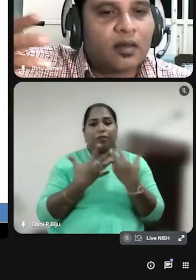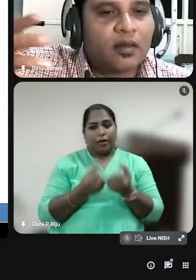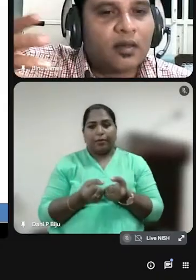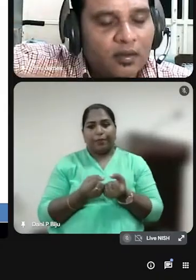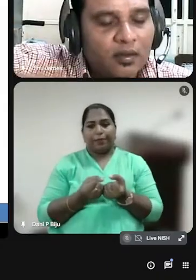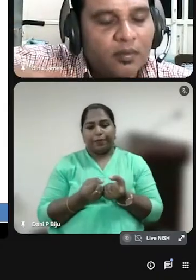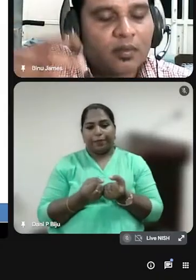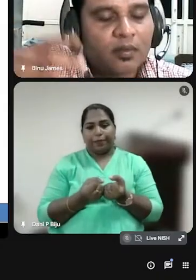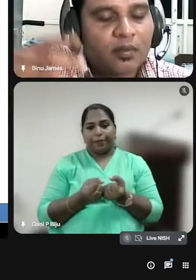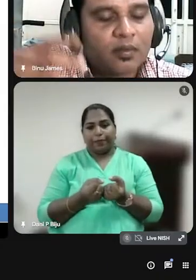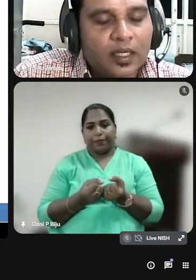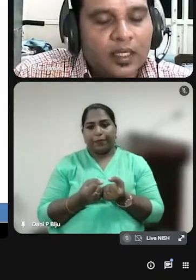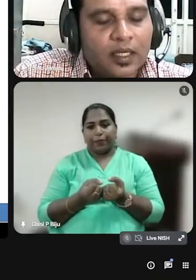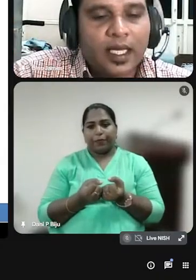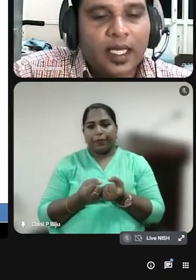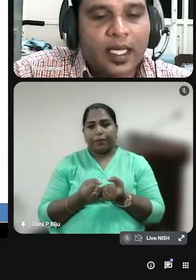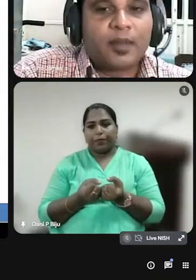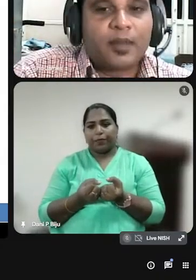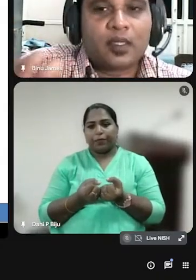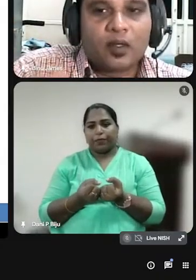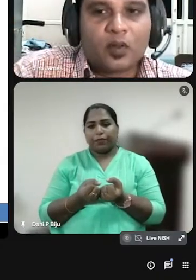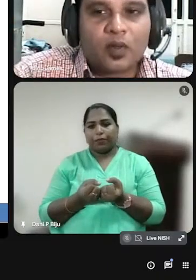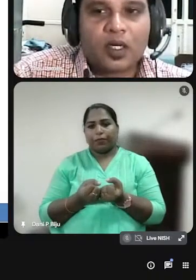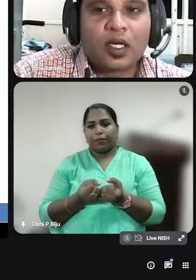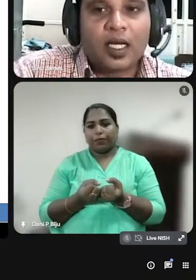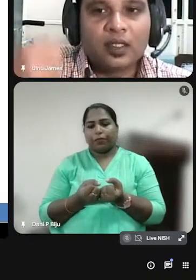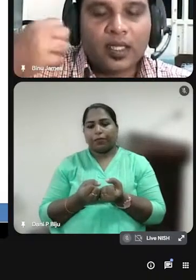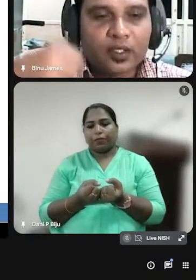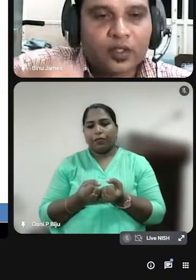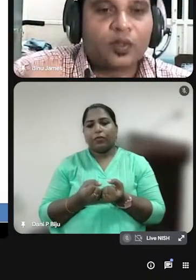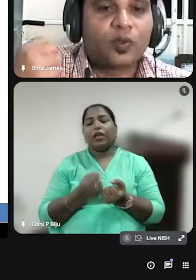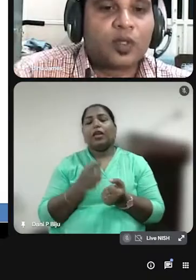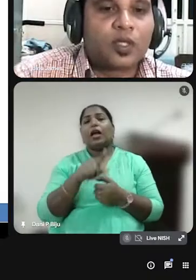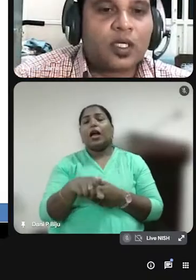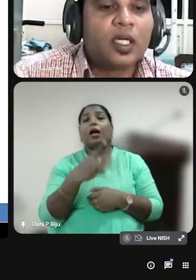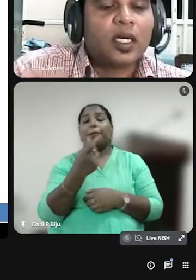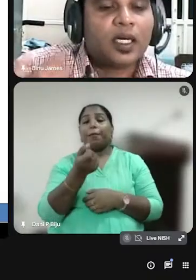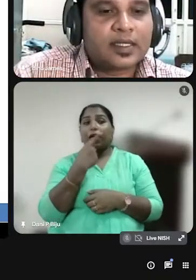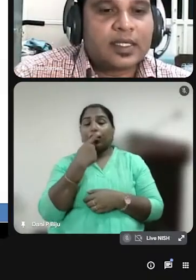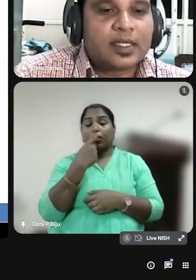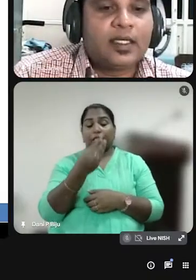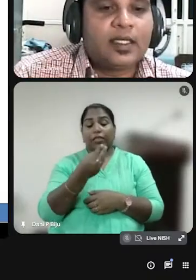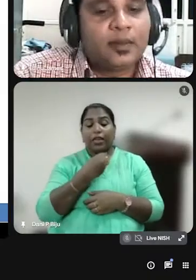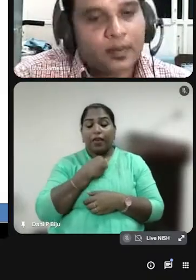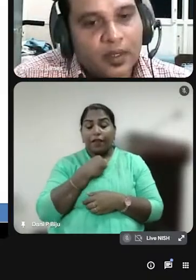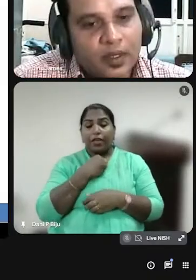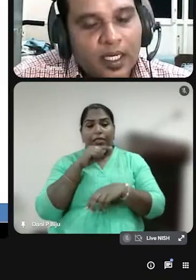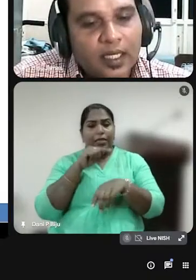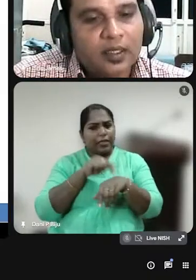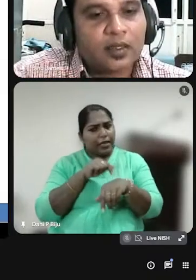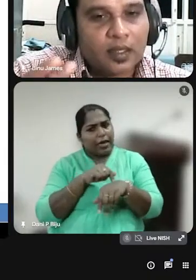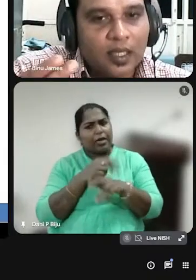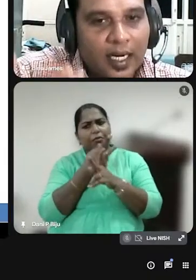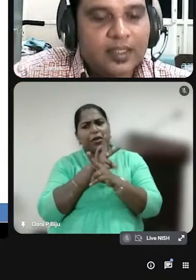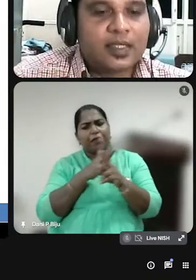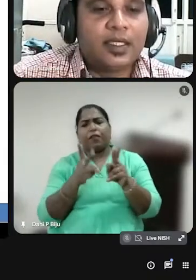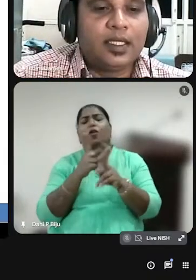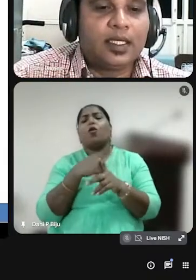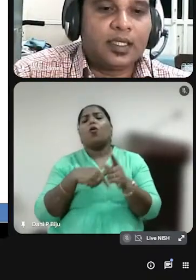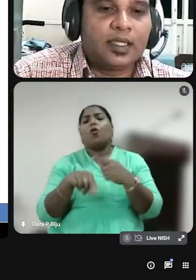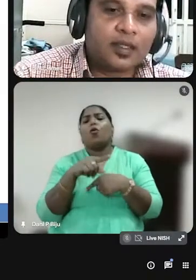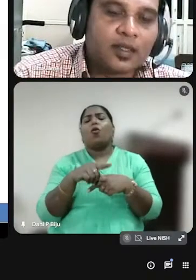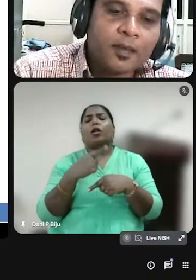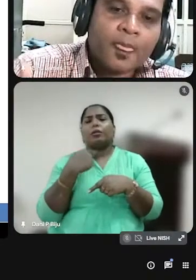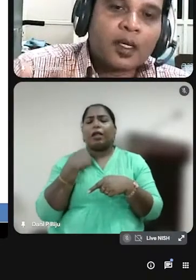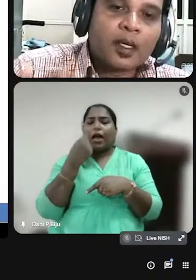മരുന്നുകളുടെ എന്താ പറയുക ഏത് സമയത്താണോ കൊടുക്കുന്നത് അത് ഏറ്റവും കൂടുതൽ ഡിസ്കസ് ചെയ്യുകയും അത് അഡ്ജസ്റ്റ്